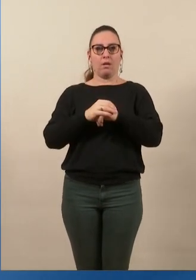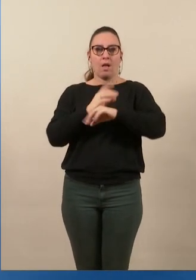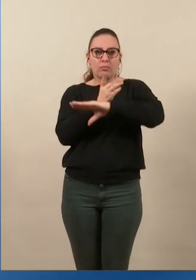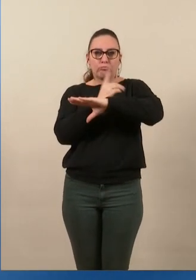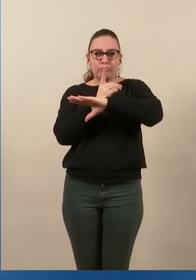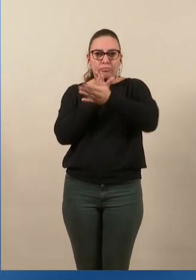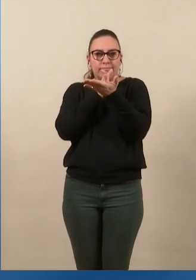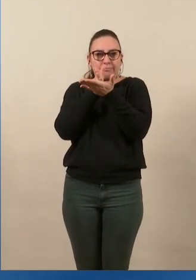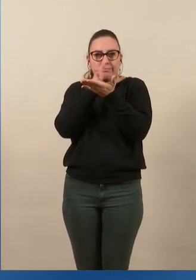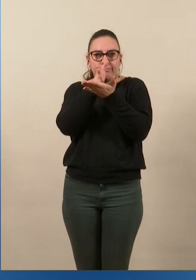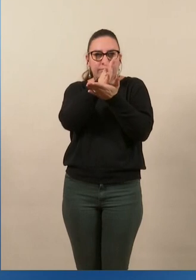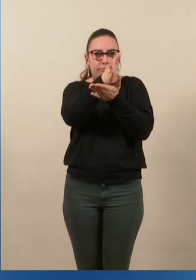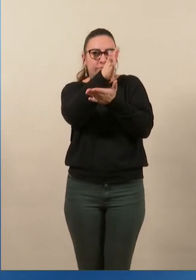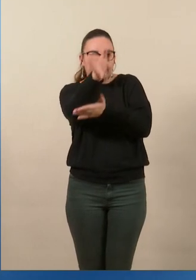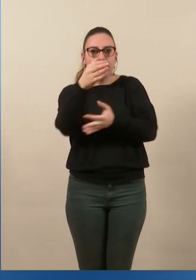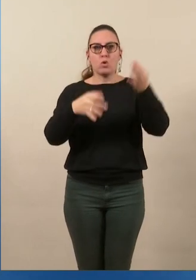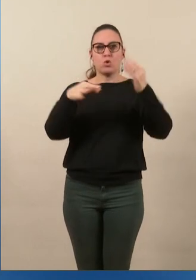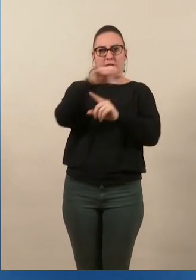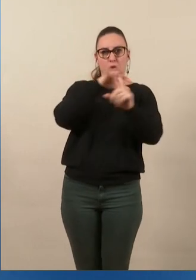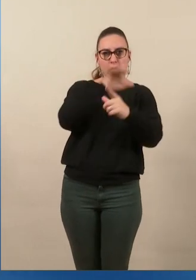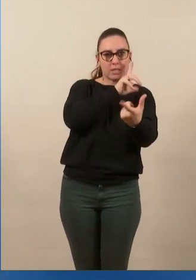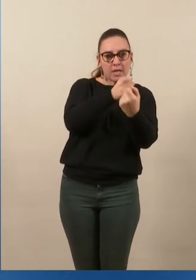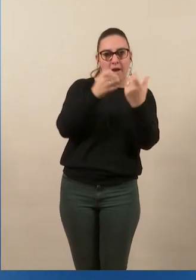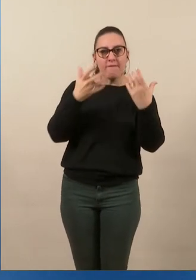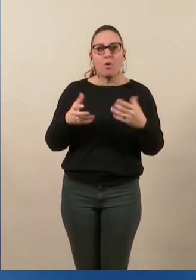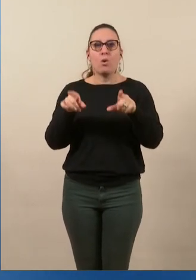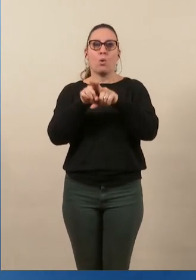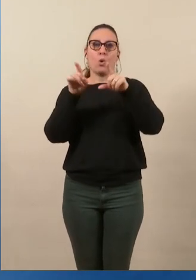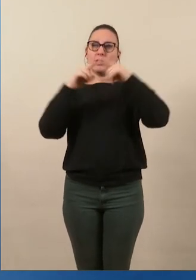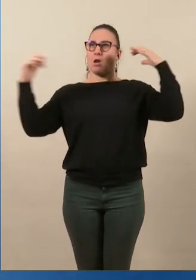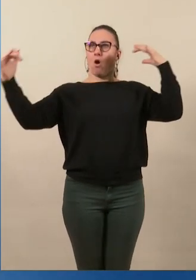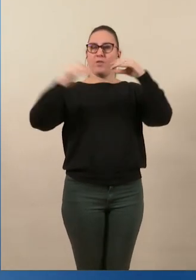allie les enjeux de justice sociale à la préservation